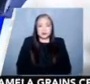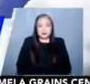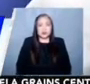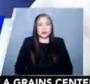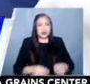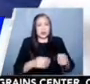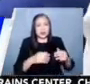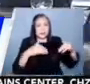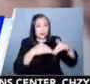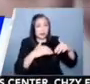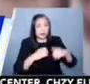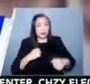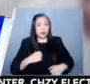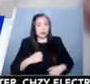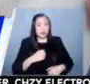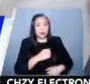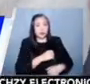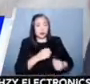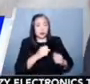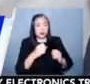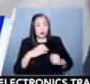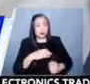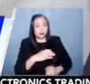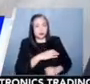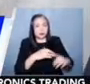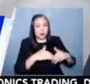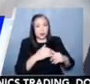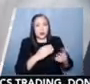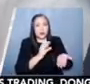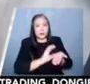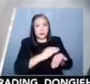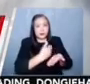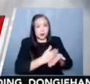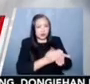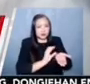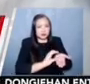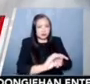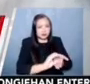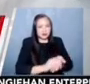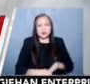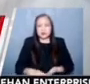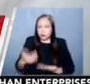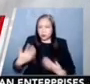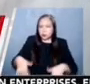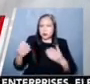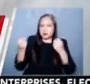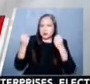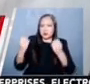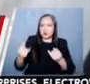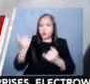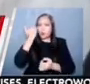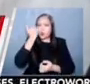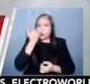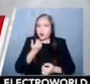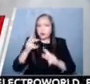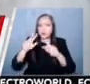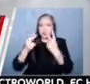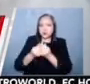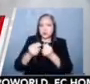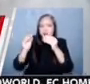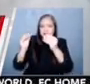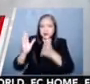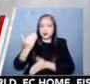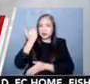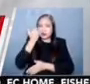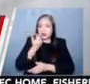on appropriations significant itong unfilled position sa teaching personnel not